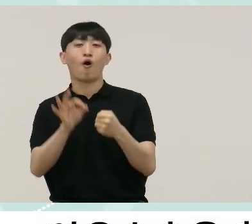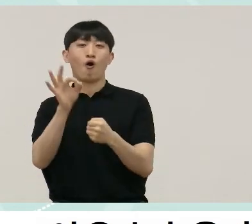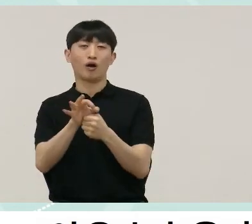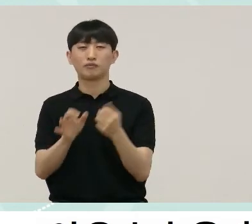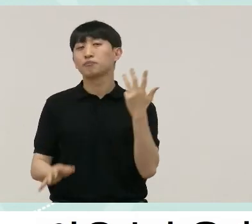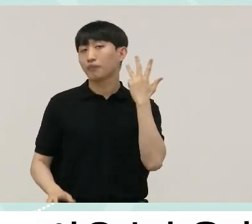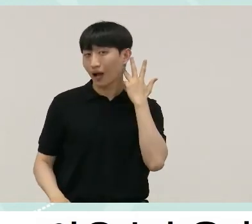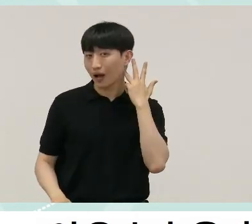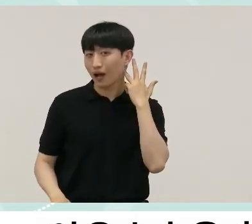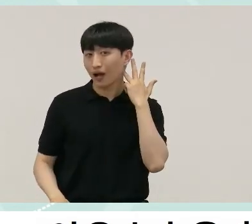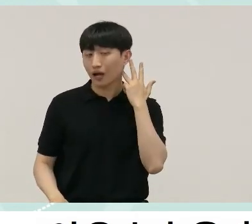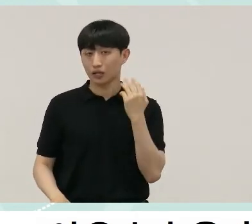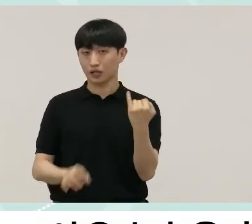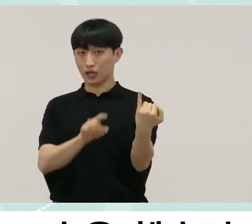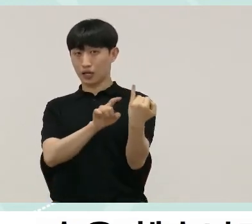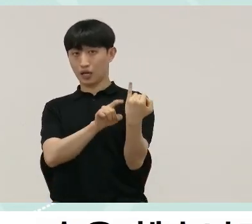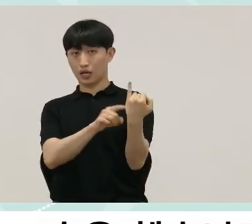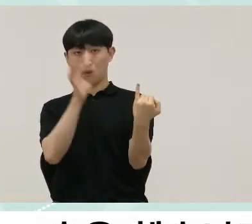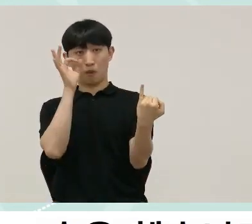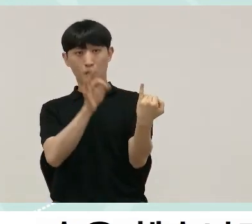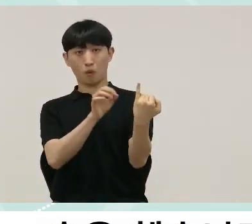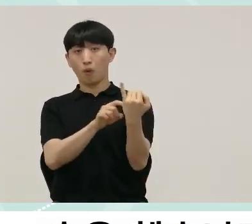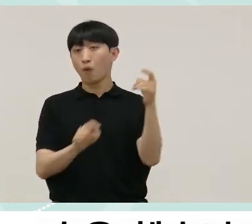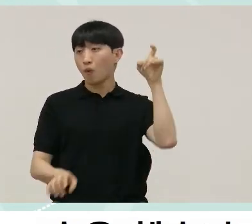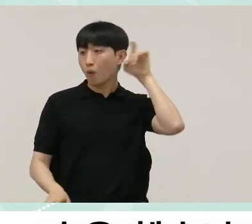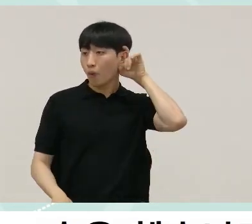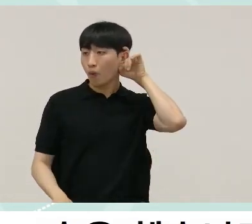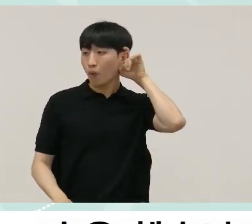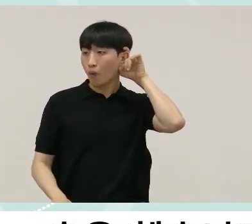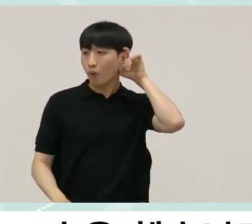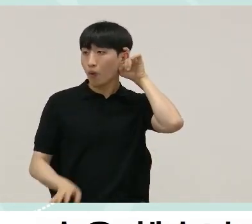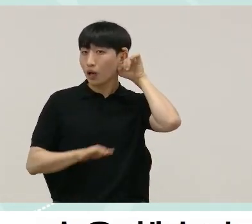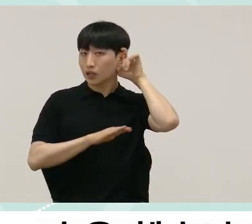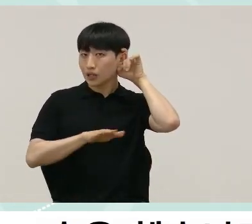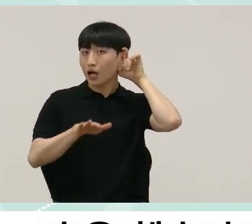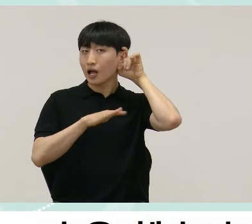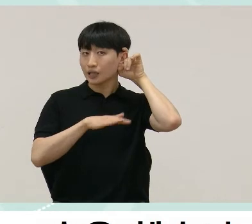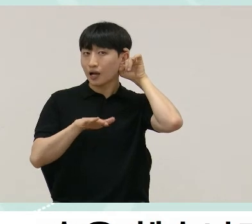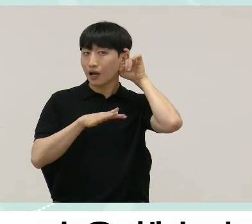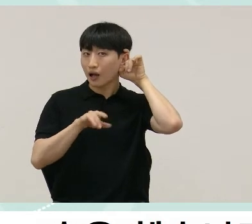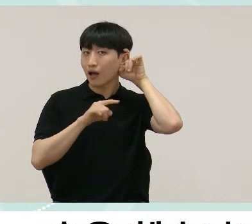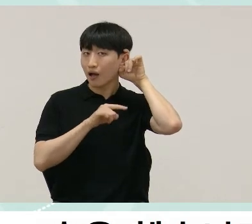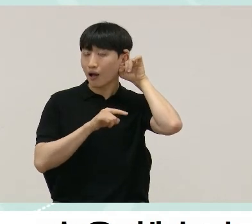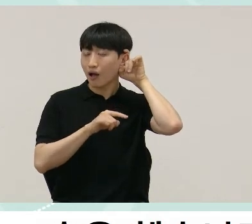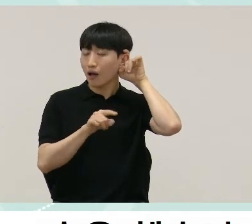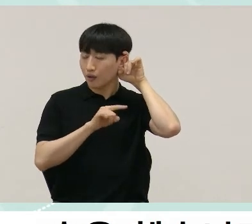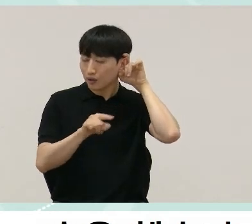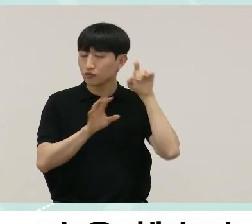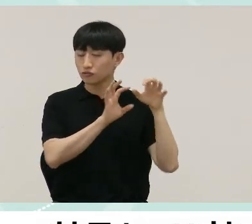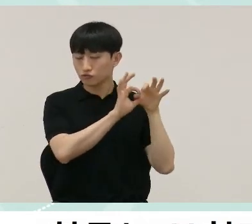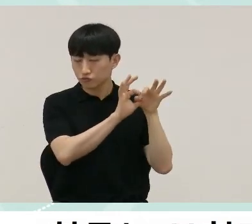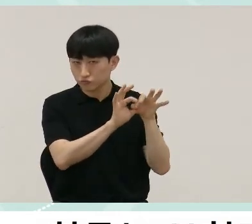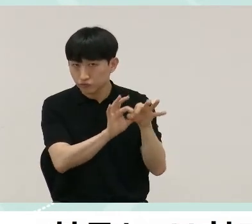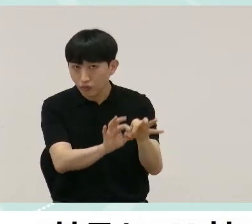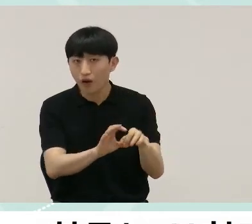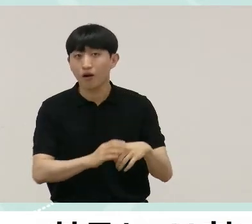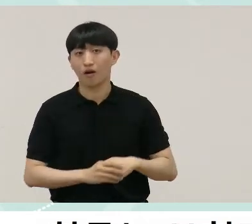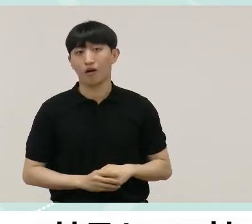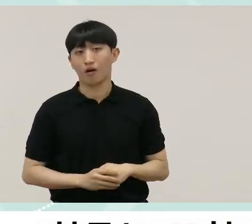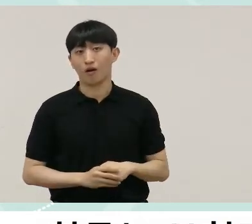친구는 보청기를 잘 사용을 했어요. 계속해서 보청기를 사용해 왔습니다.